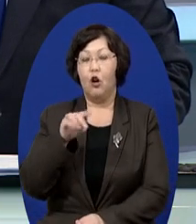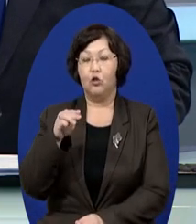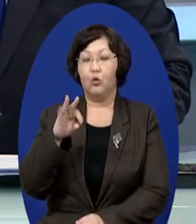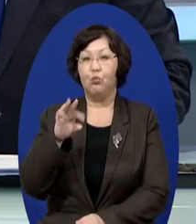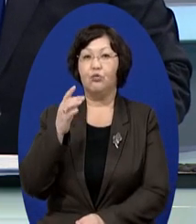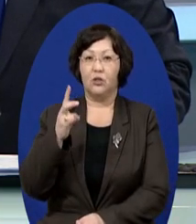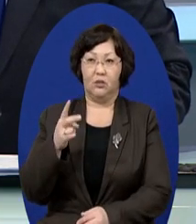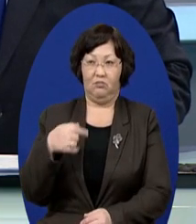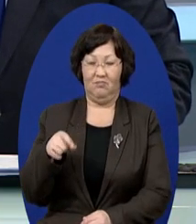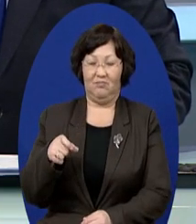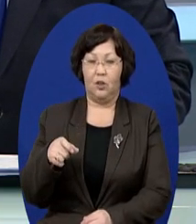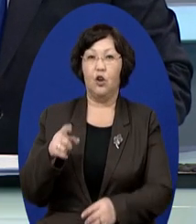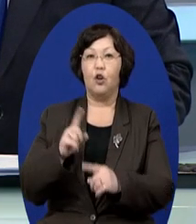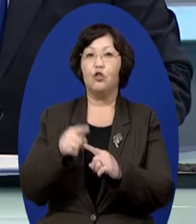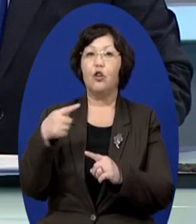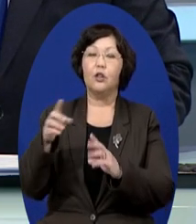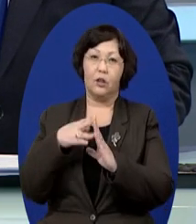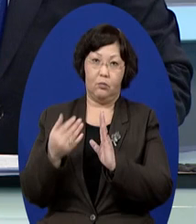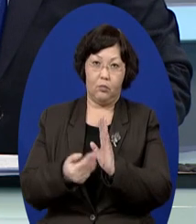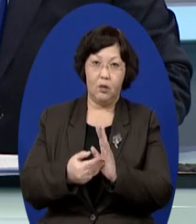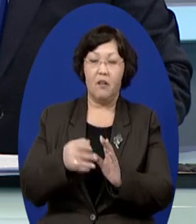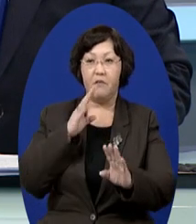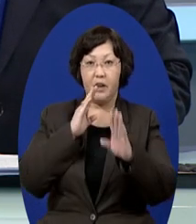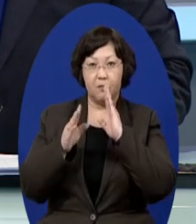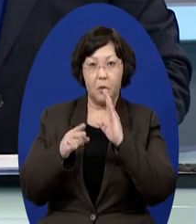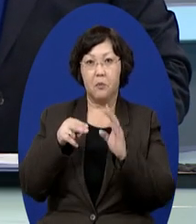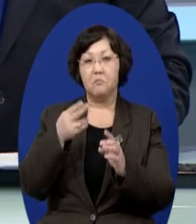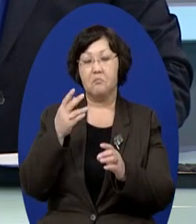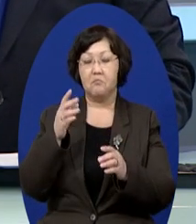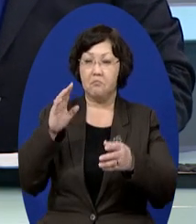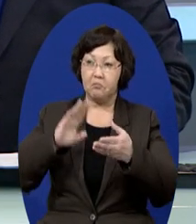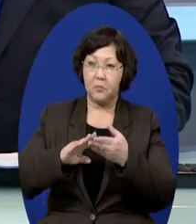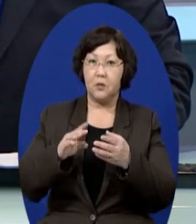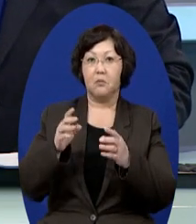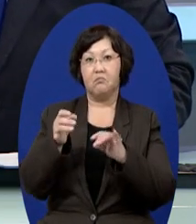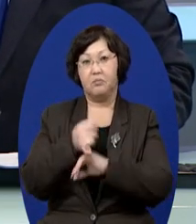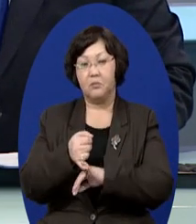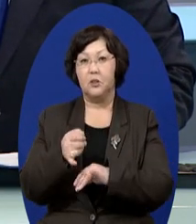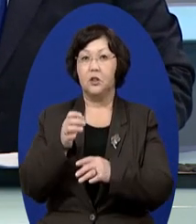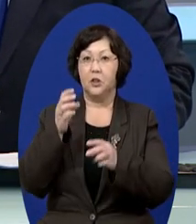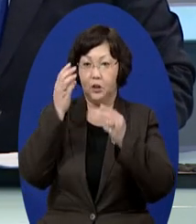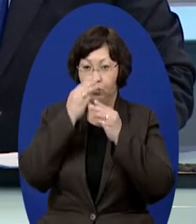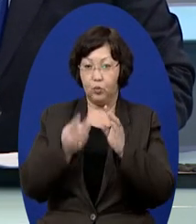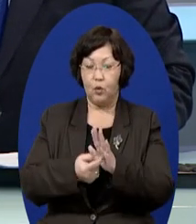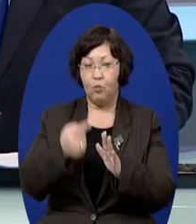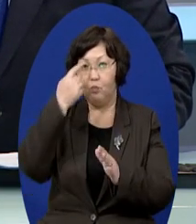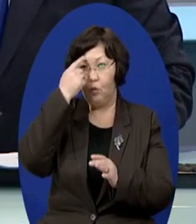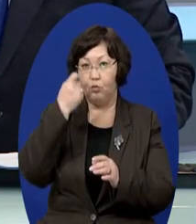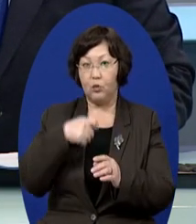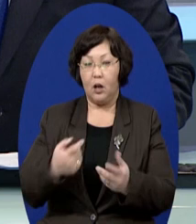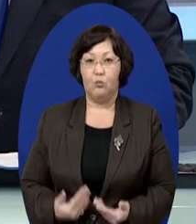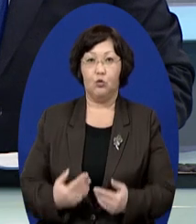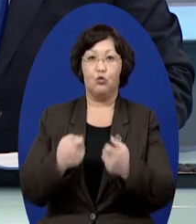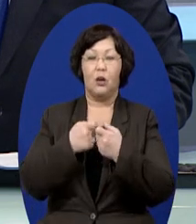сүлжээ хэрэглэгчдийн дунд хөдөөний айл Facebook пэйжээр хэдийн танилцуулсан хосууд шинжилх ухаан суурилсан Монгол хүн тохирсон эрүүл зөв амьдралын